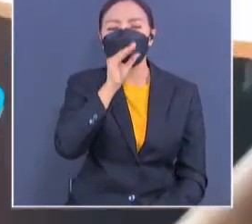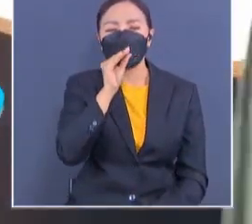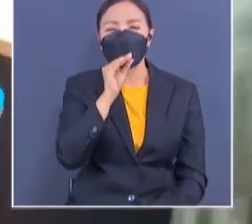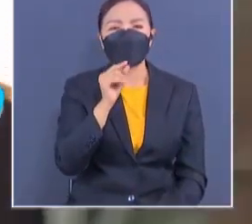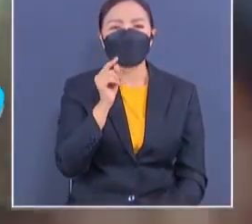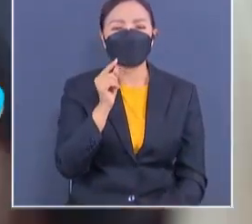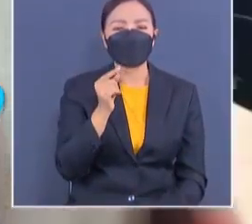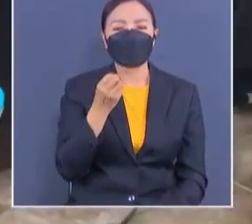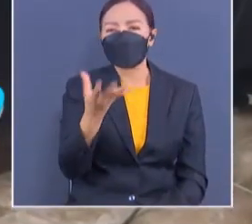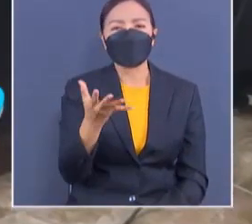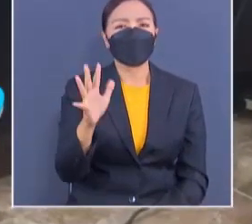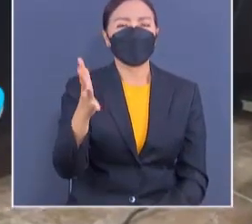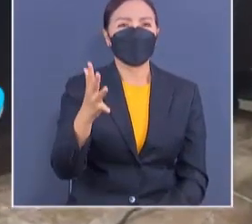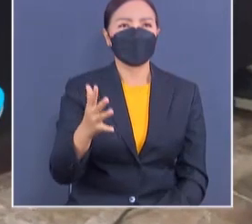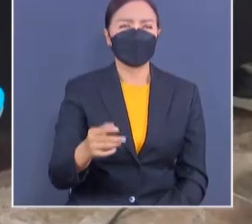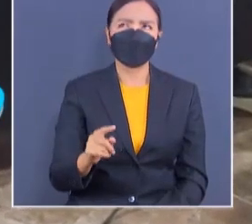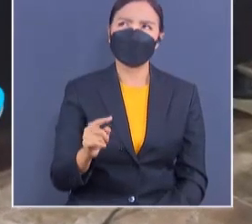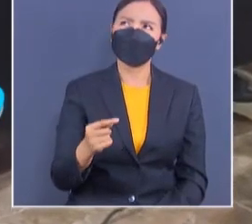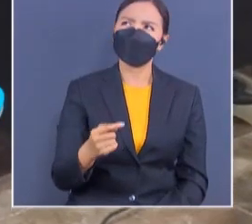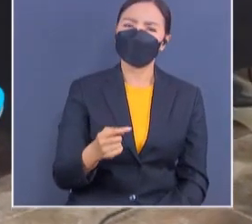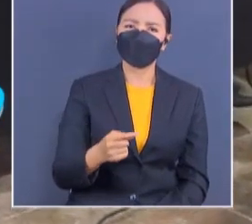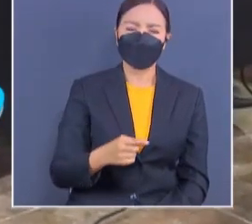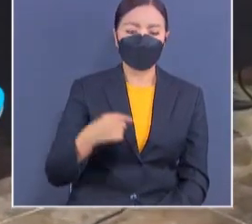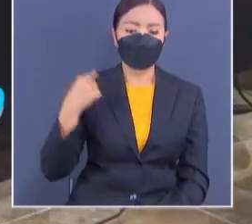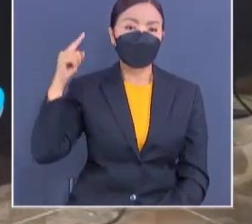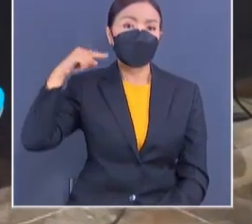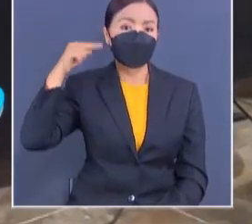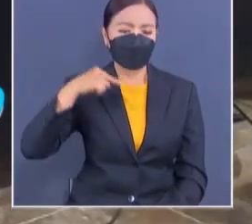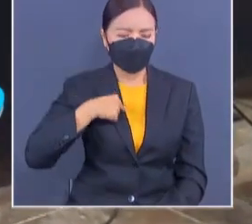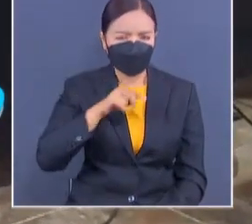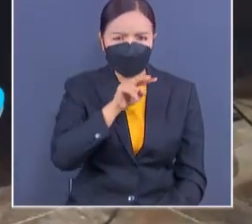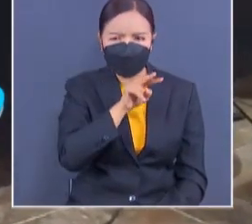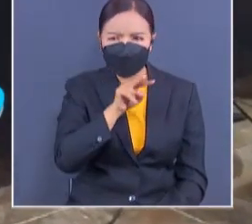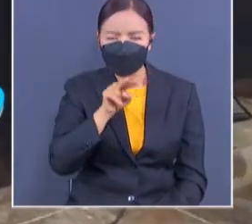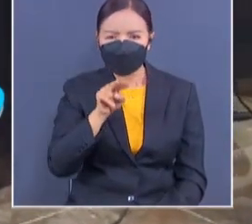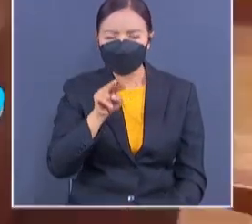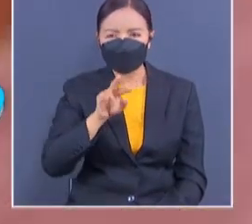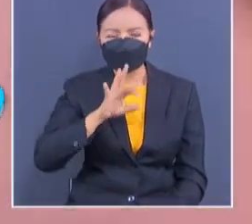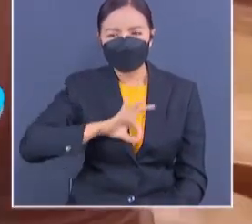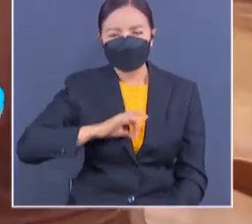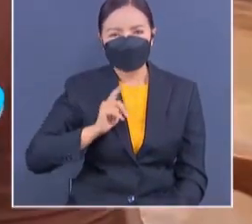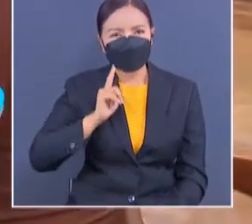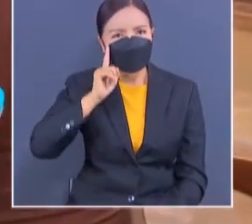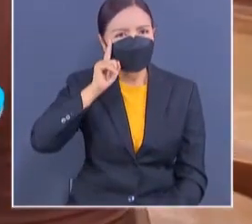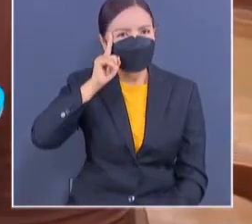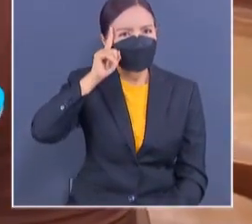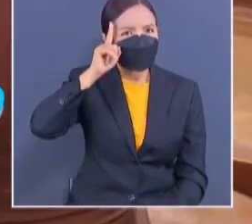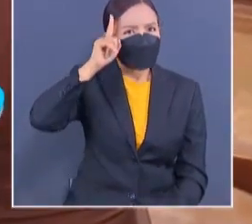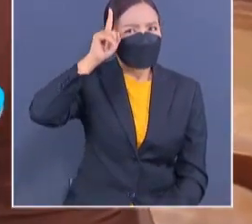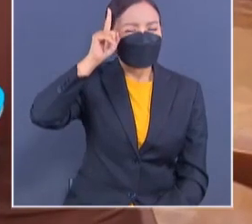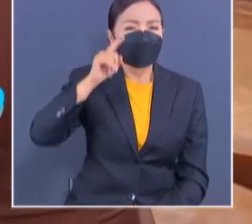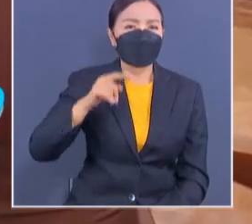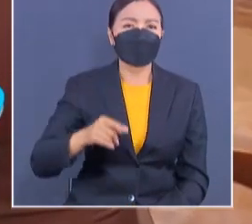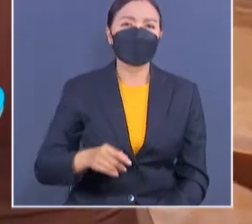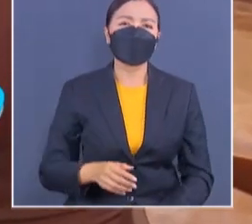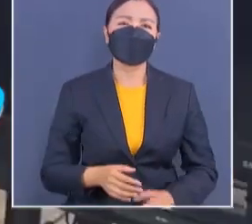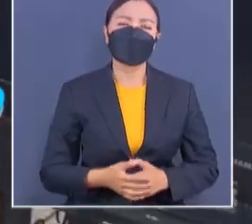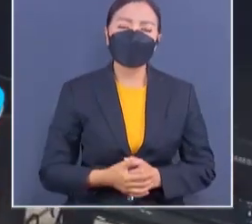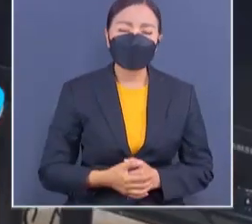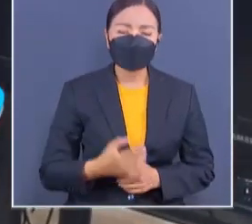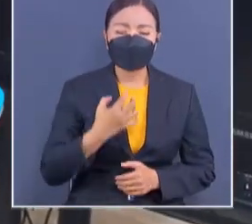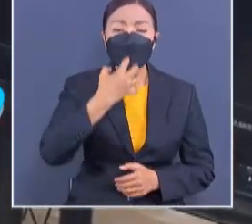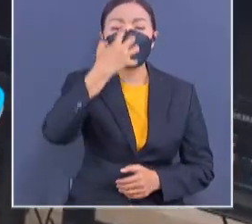หมมันเห็นแล้วมันปรี๊ดม ัน สะกิดใจมันโมโห คืออย่างนี้ครับว่าตอนที่เขาเอากระเป๋ามาขายเนี่ยเขาจะขายให้เจ๊ข้าว3ใบ 80,000 เจ๊ข้